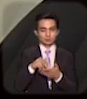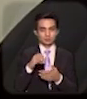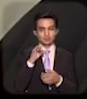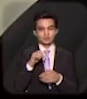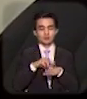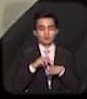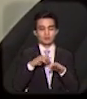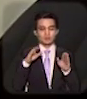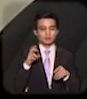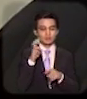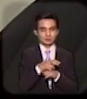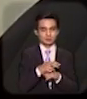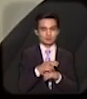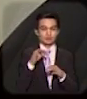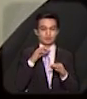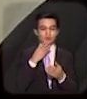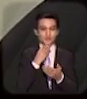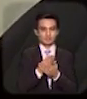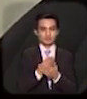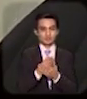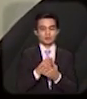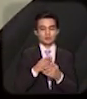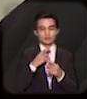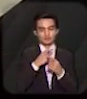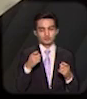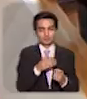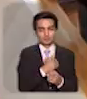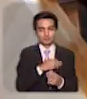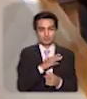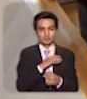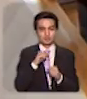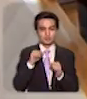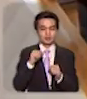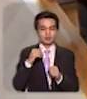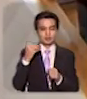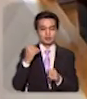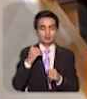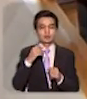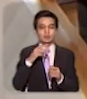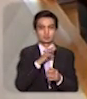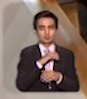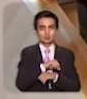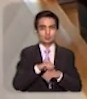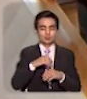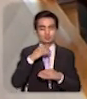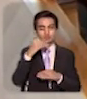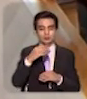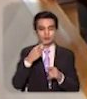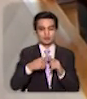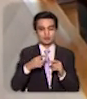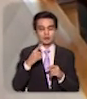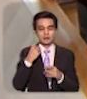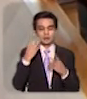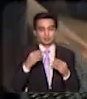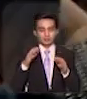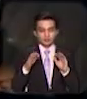Айда Ильяскар кінәсін мойындауға да асықпапты, өйткені қорғаушысы қала сыртында болуы себепті. Бір тәулік өткеннен кейін ғана